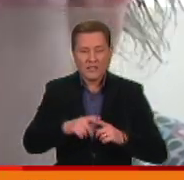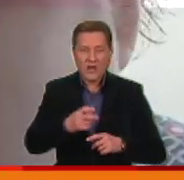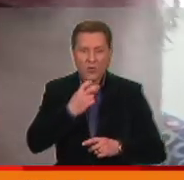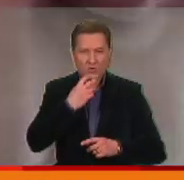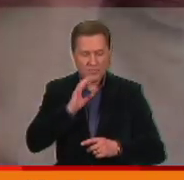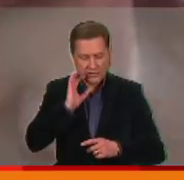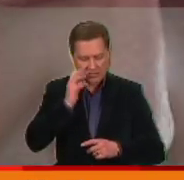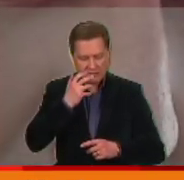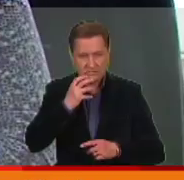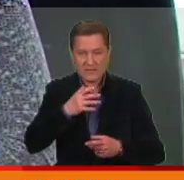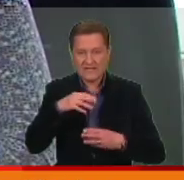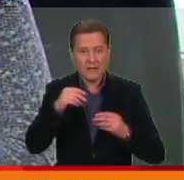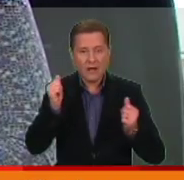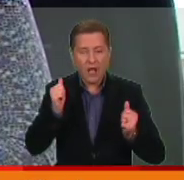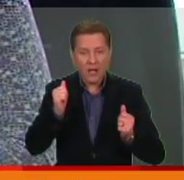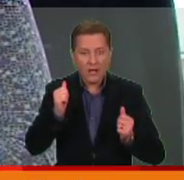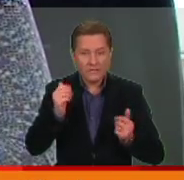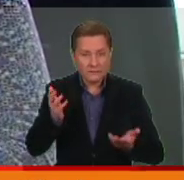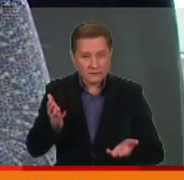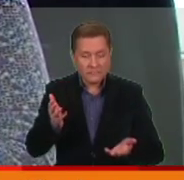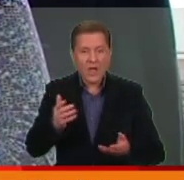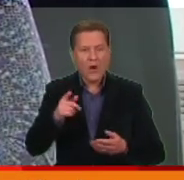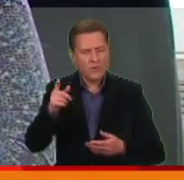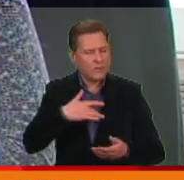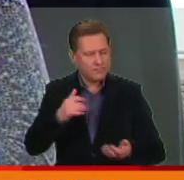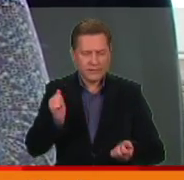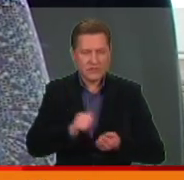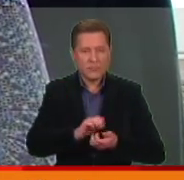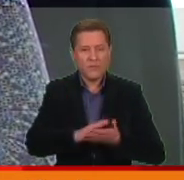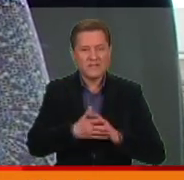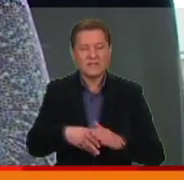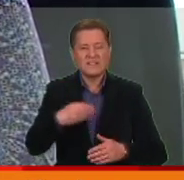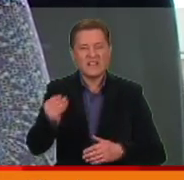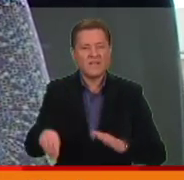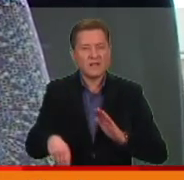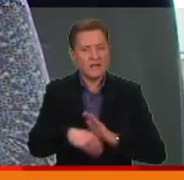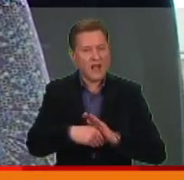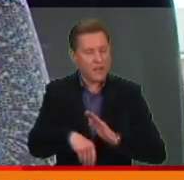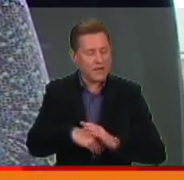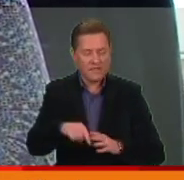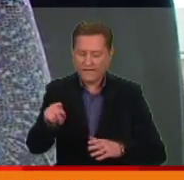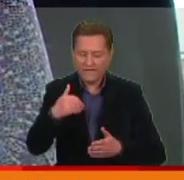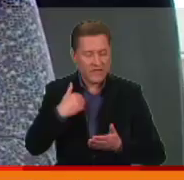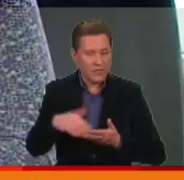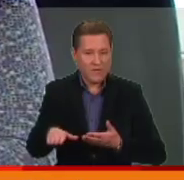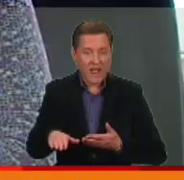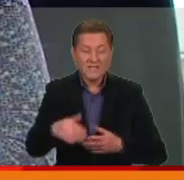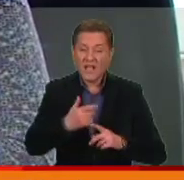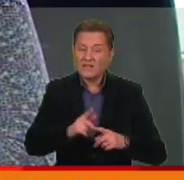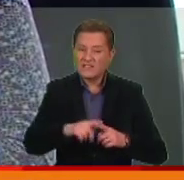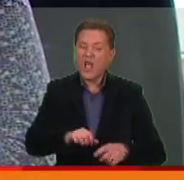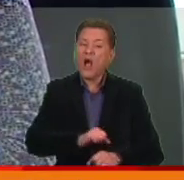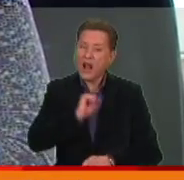Рафаеля зникає. Щодо цього має принципову позицію. Давати хабарі він рішуче відмовляється, хоча це й